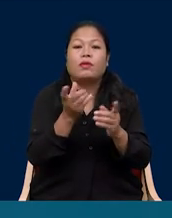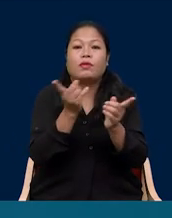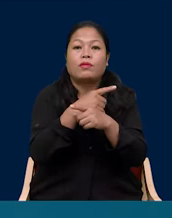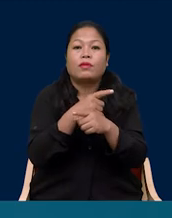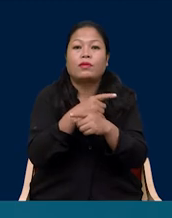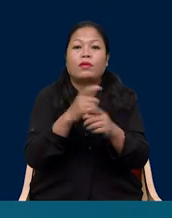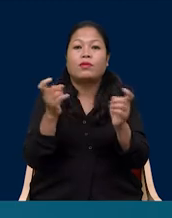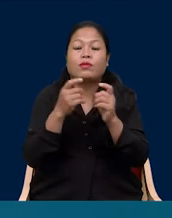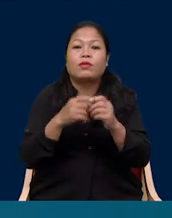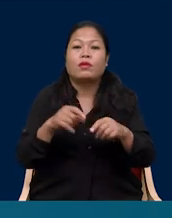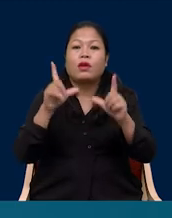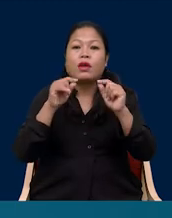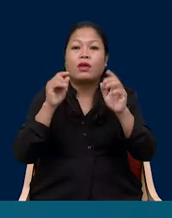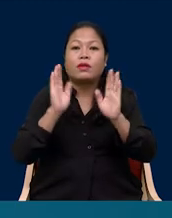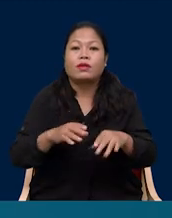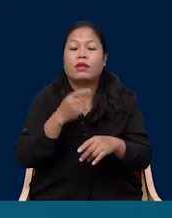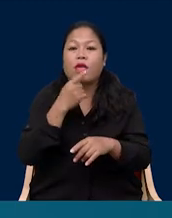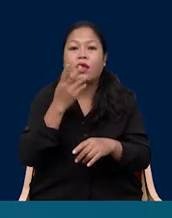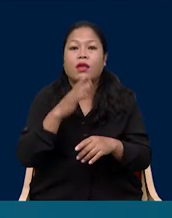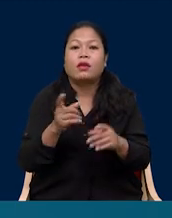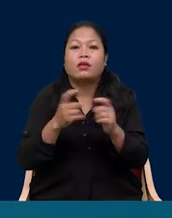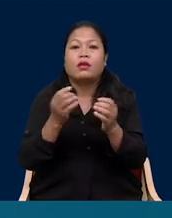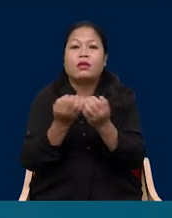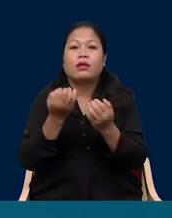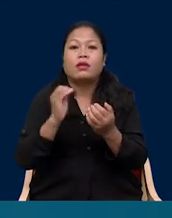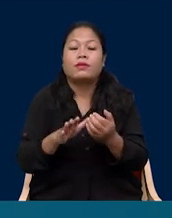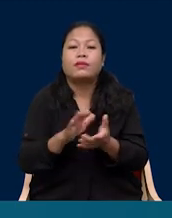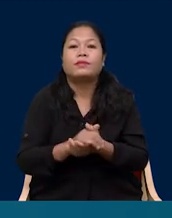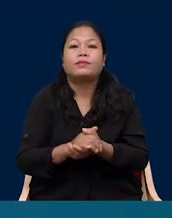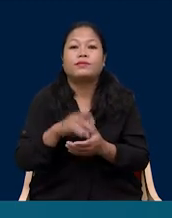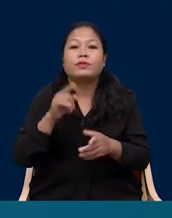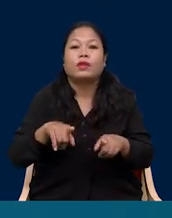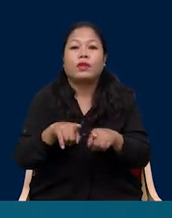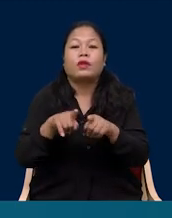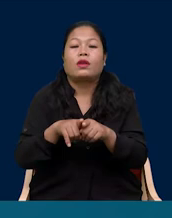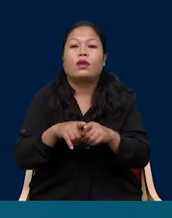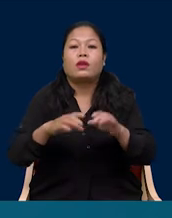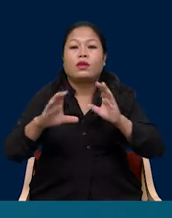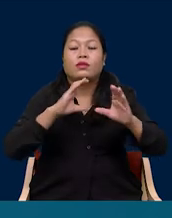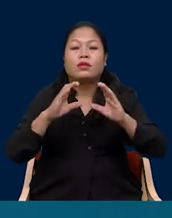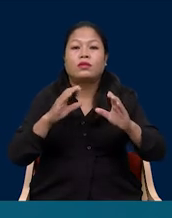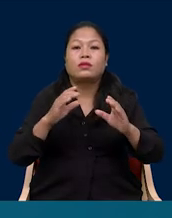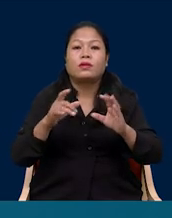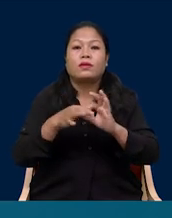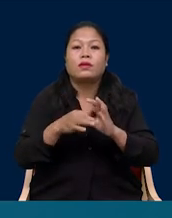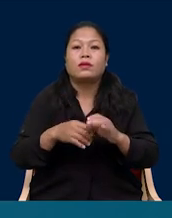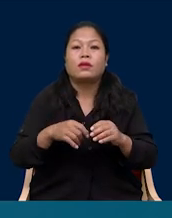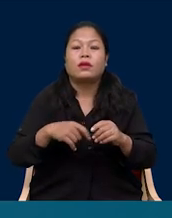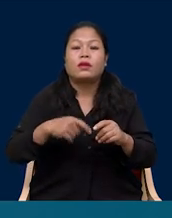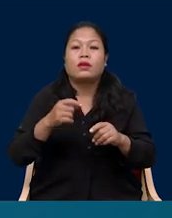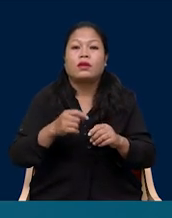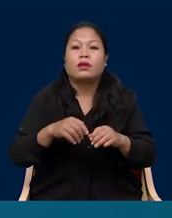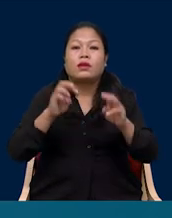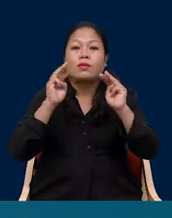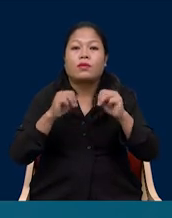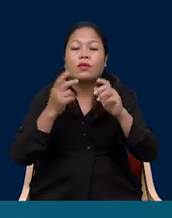जलवायु परिवर्तनको बहसमा पनि आवश्यकता छ भनेर हामी छलफल गर्दैछौँ. यो सबैमा सञ्चार माध्यमको पनि